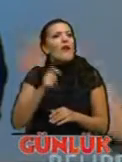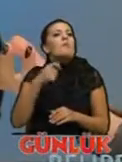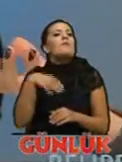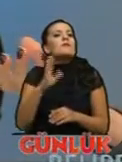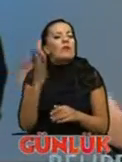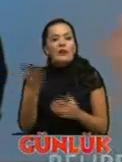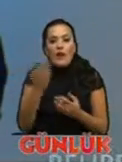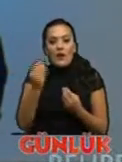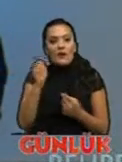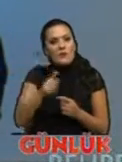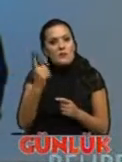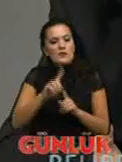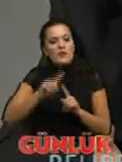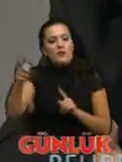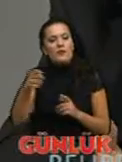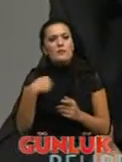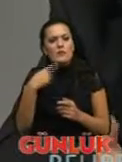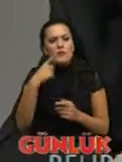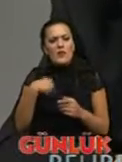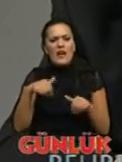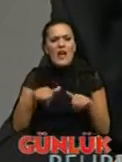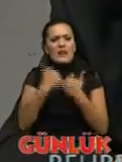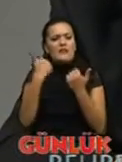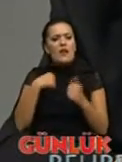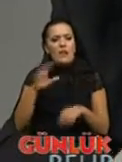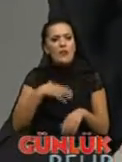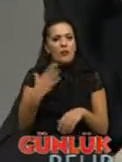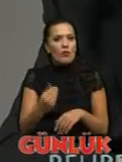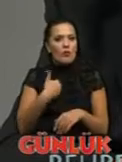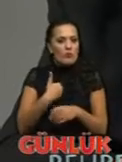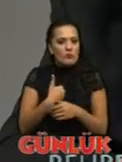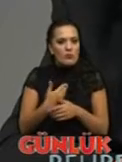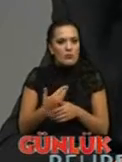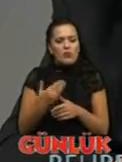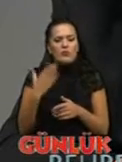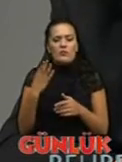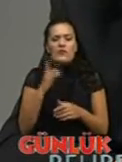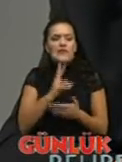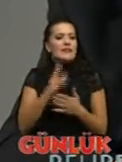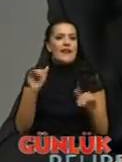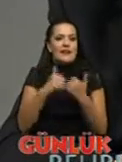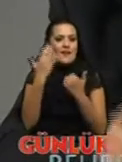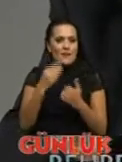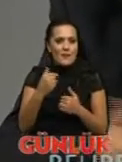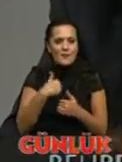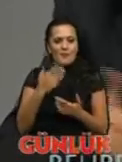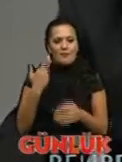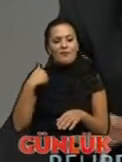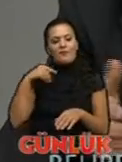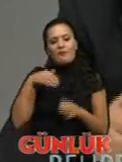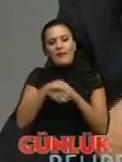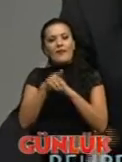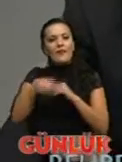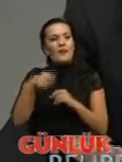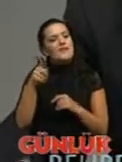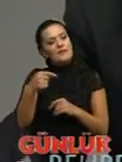da olur. Daha ya iyi yapacağını. Ben şöyle bir şey değil. Ben kendim kazara oldum yöneticilik. Kazara oldunuz. Nasıl oldunuz? Kesinlikle kazara. Ya girdik orada